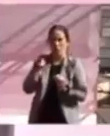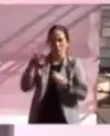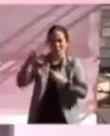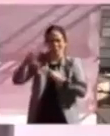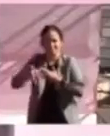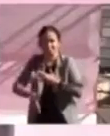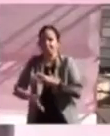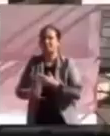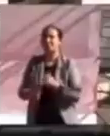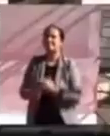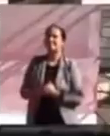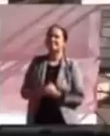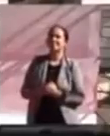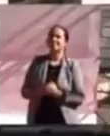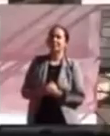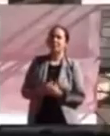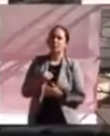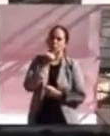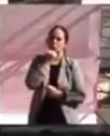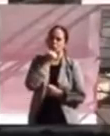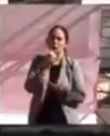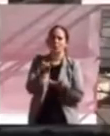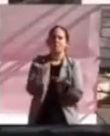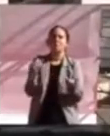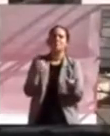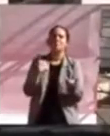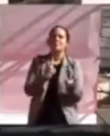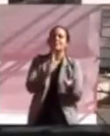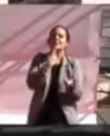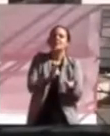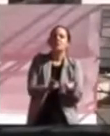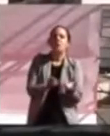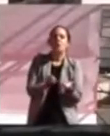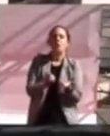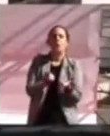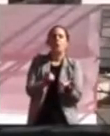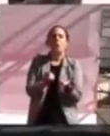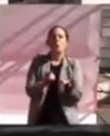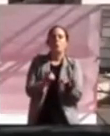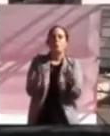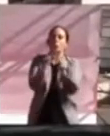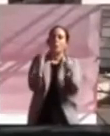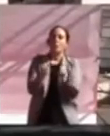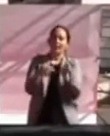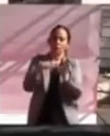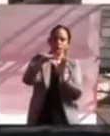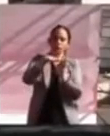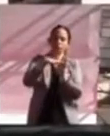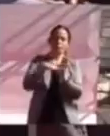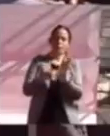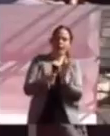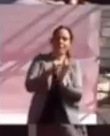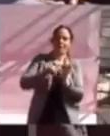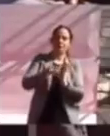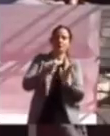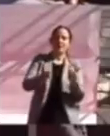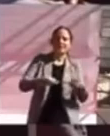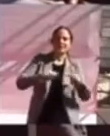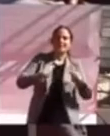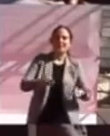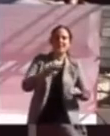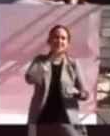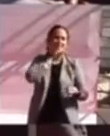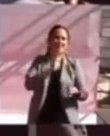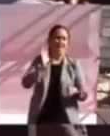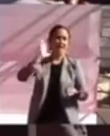quando io dico che dobbiamo superare un modello di programmazione della spesa che abbiamo da 15 anni in sanità